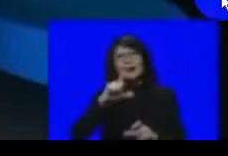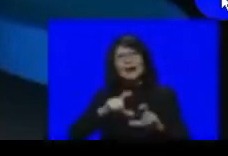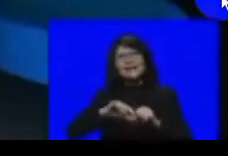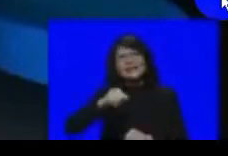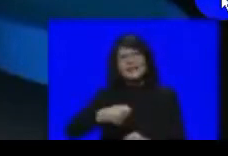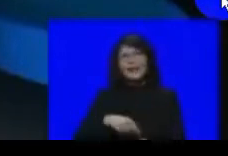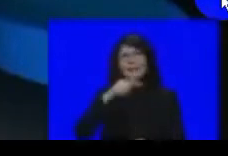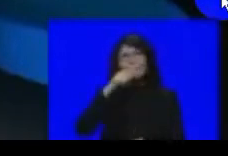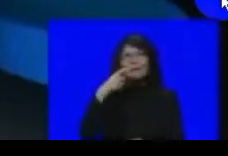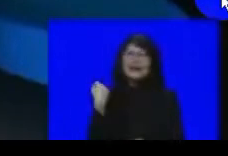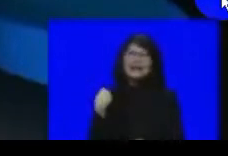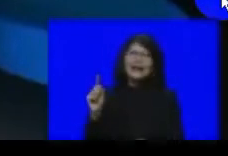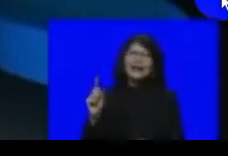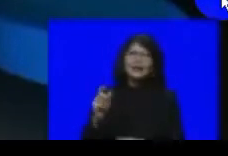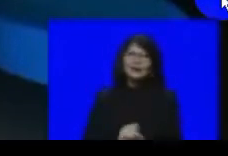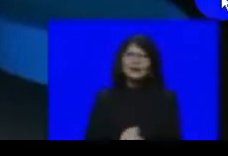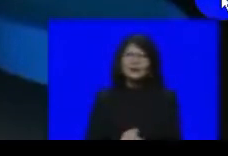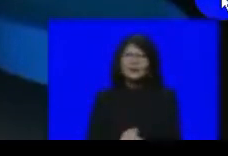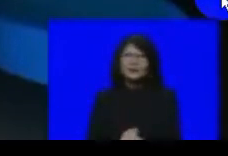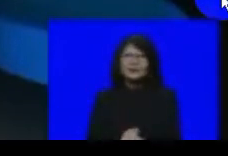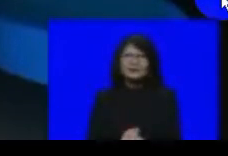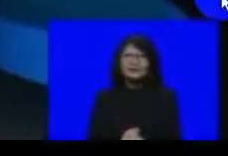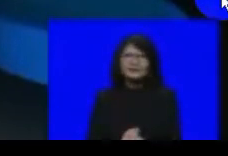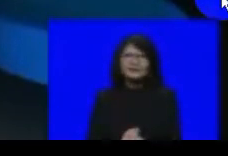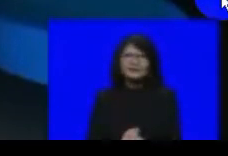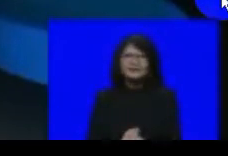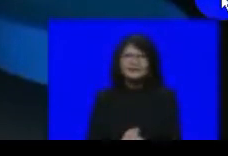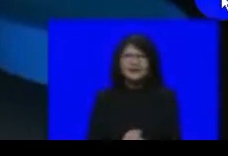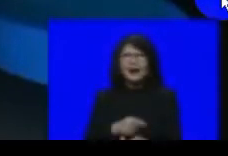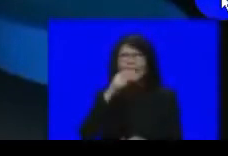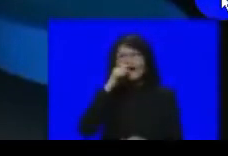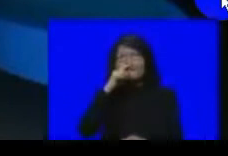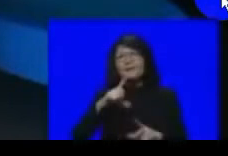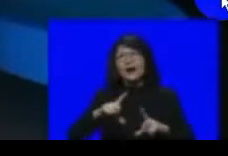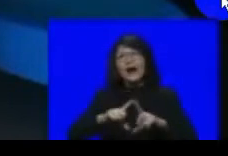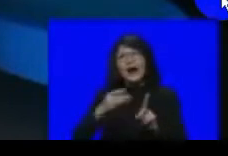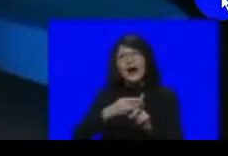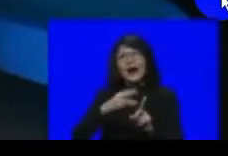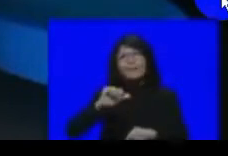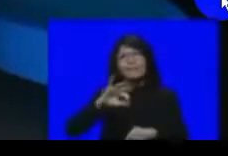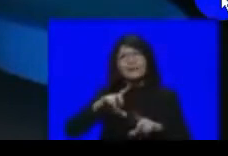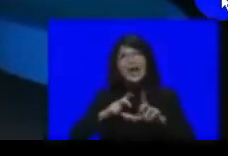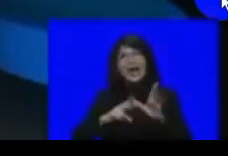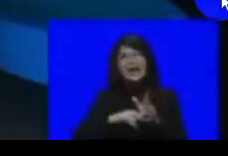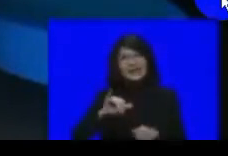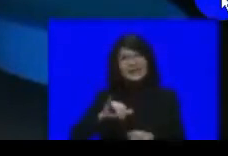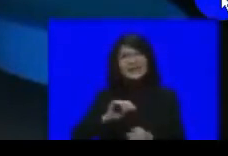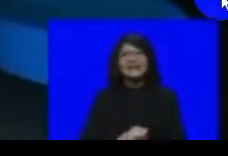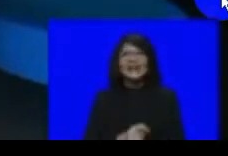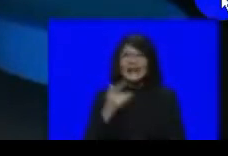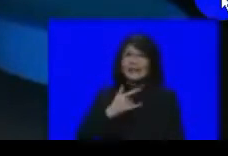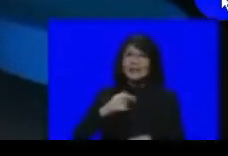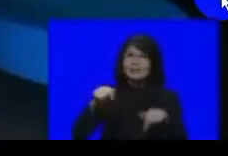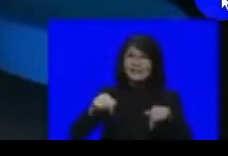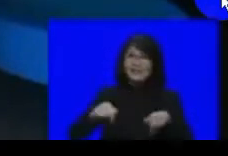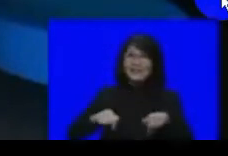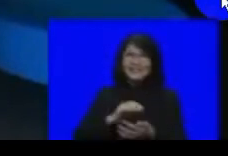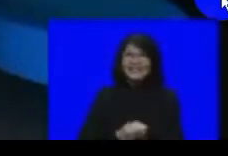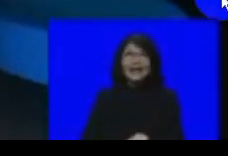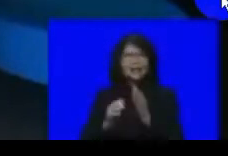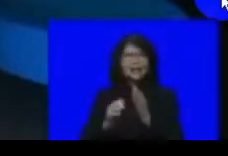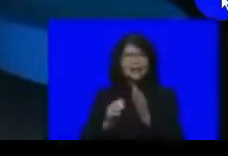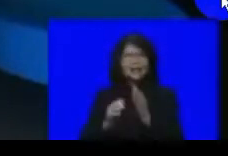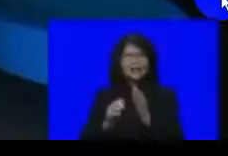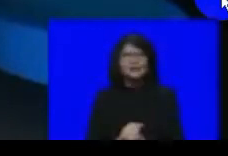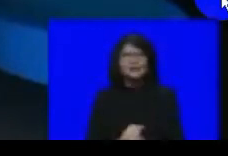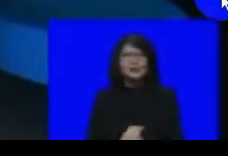Sesjen, Bapak Direktur, Pak Ahmad Umar dan juga Pak Abriani masih bersama kami. Oke, siap. Kita akan